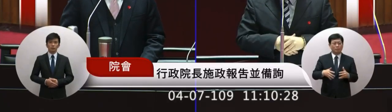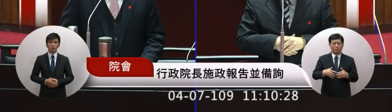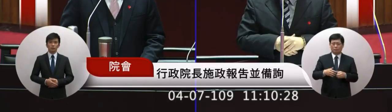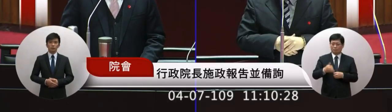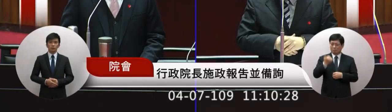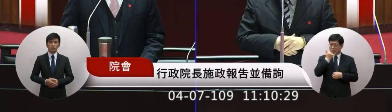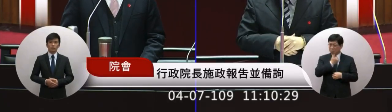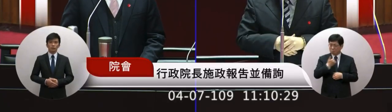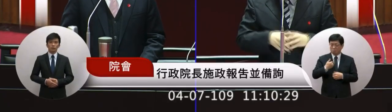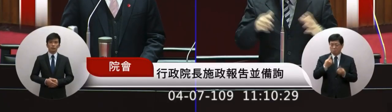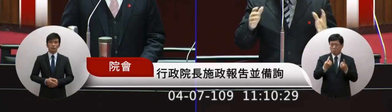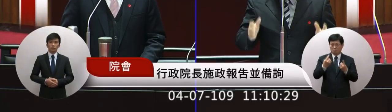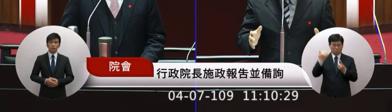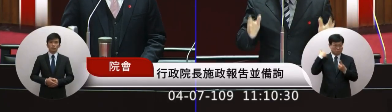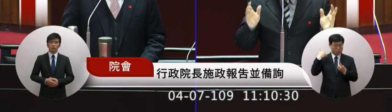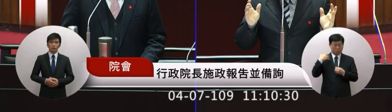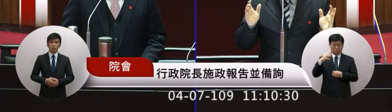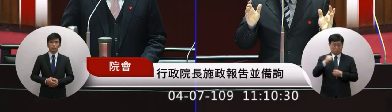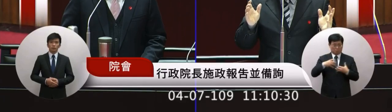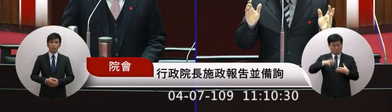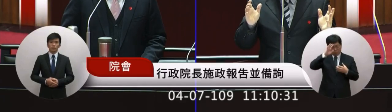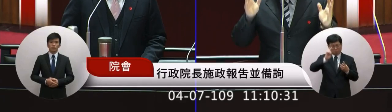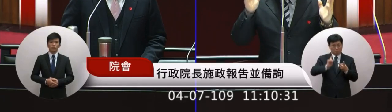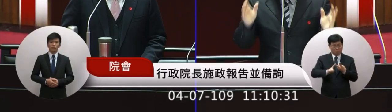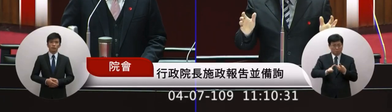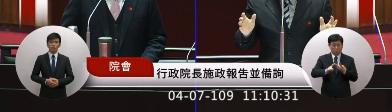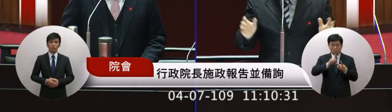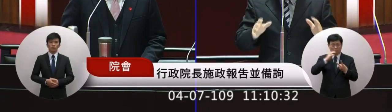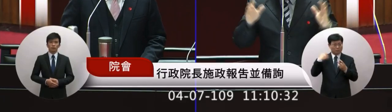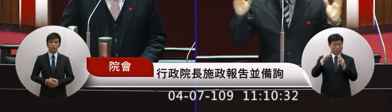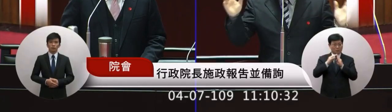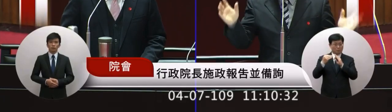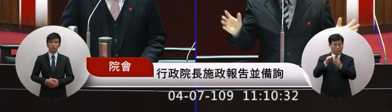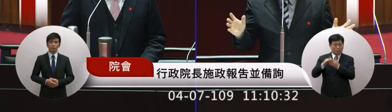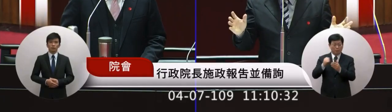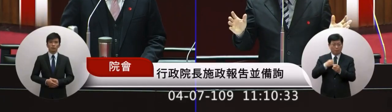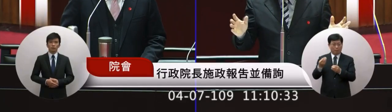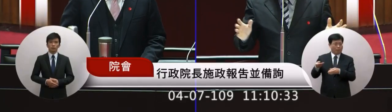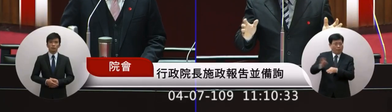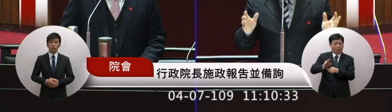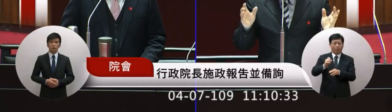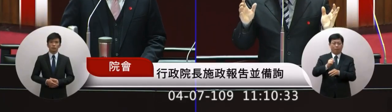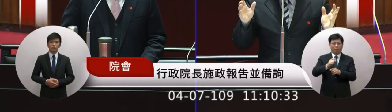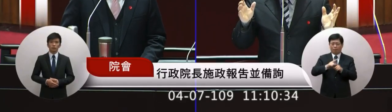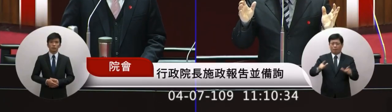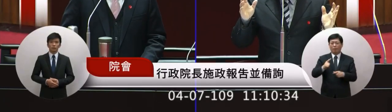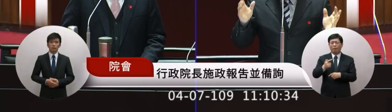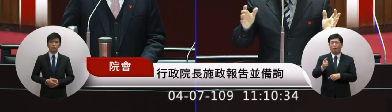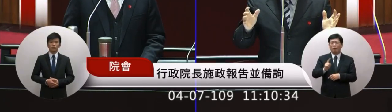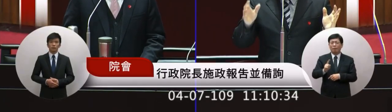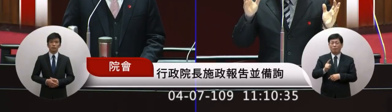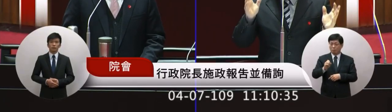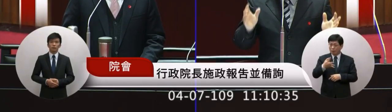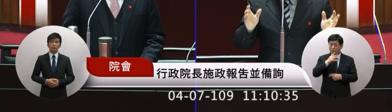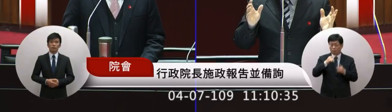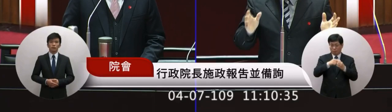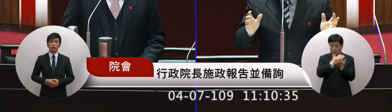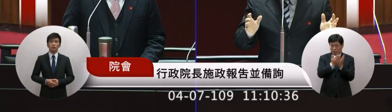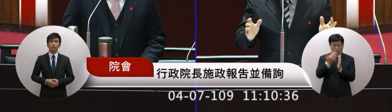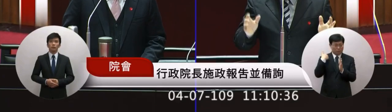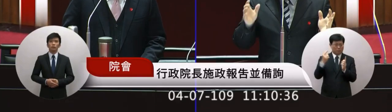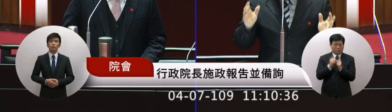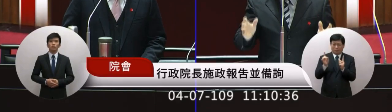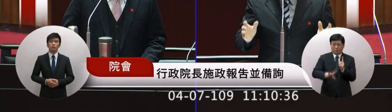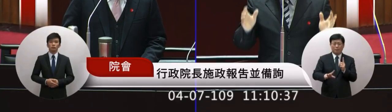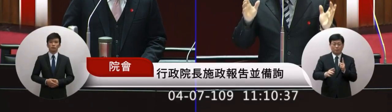不好比 SARS 跟金融风暴加起来还要大，因为它是人类历史上面很少出